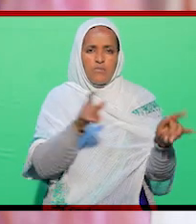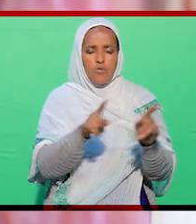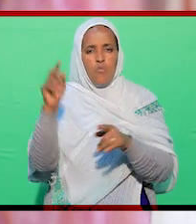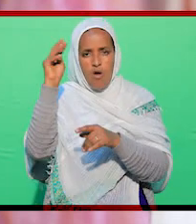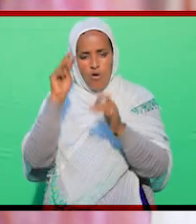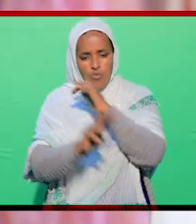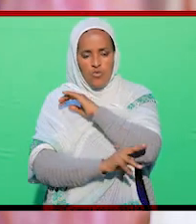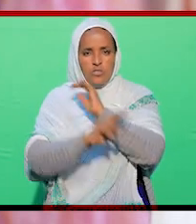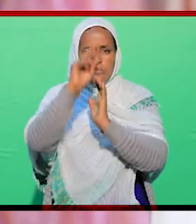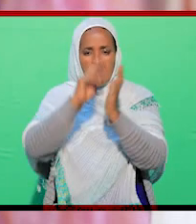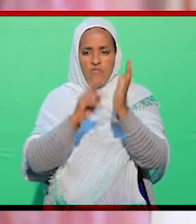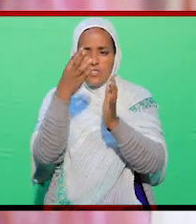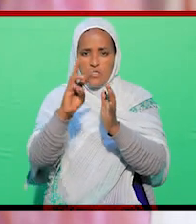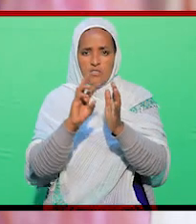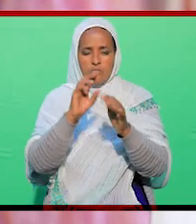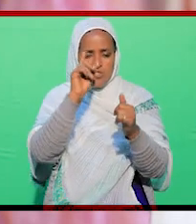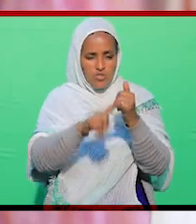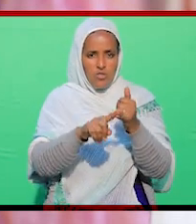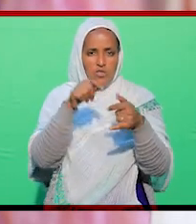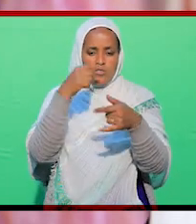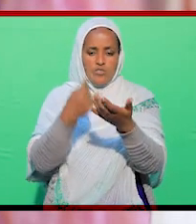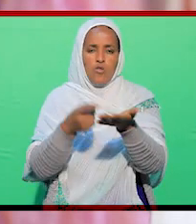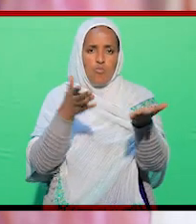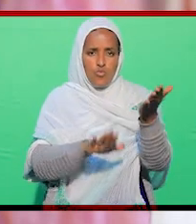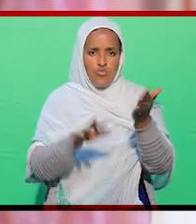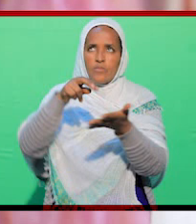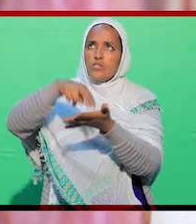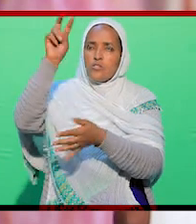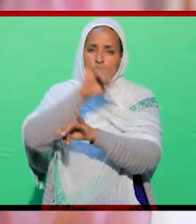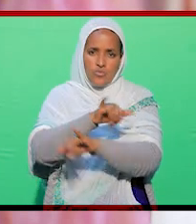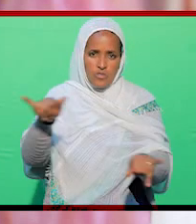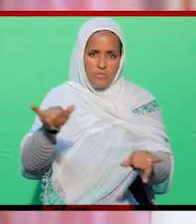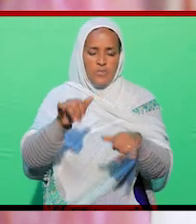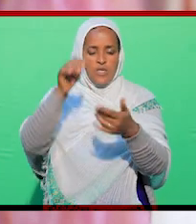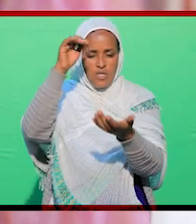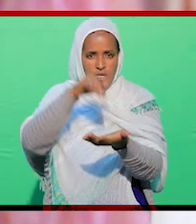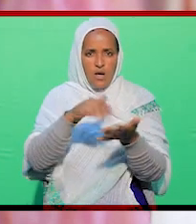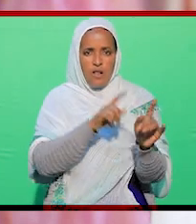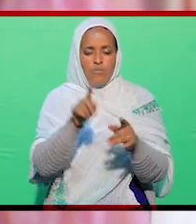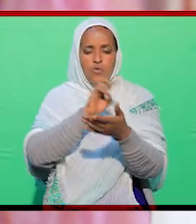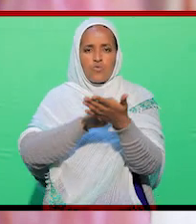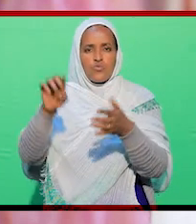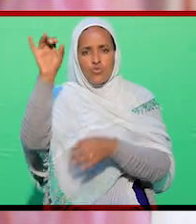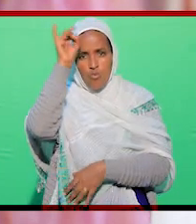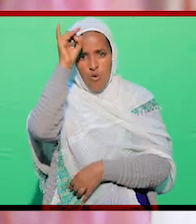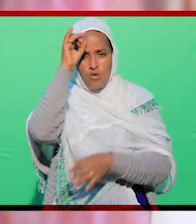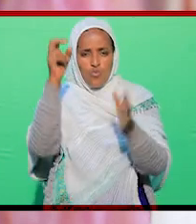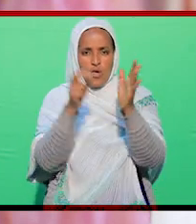መነሳቱ፣ እንደዚሁም የማርቆስ ወንጌል ምዕራፍ 16 መጨረሻው ስለ ሞቱና ስለ መነሳቱ፣